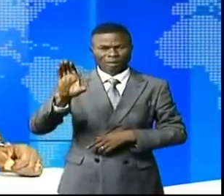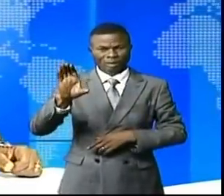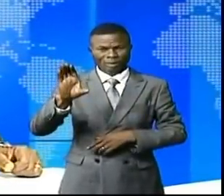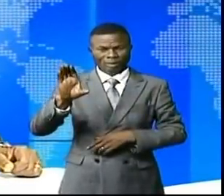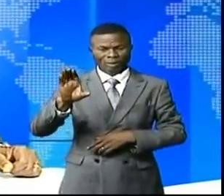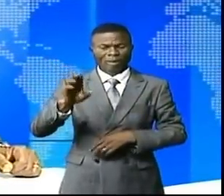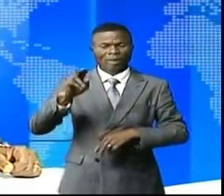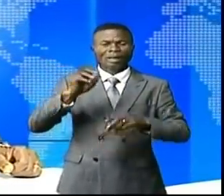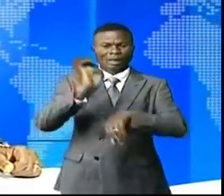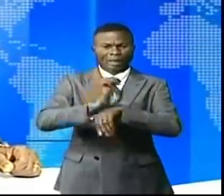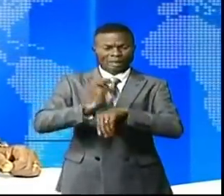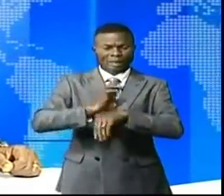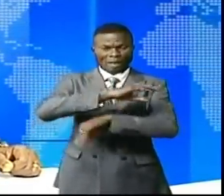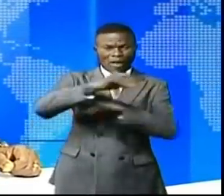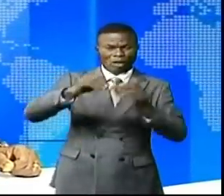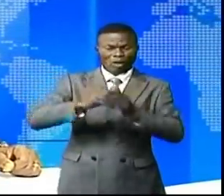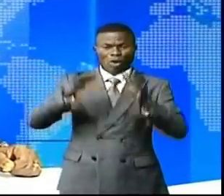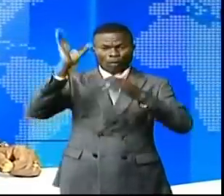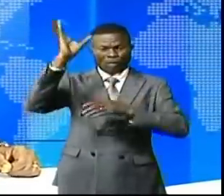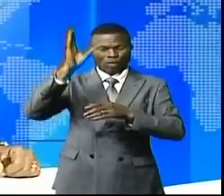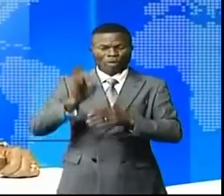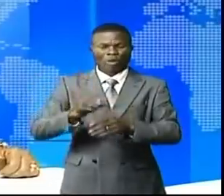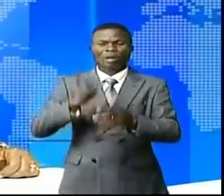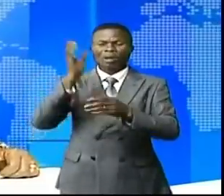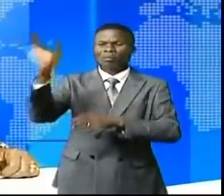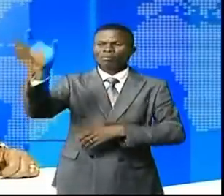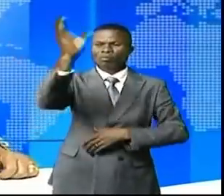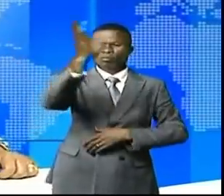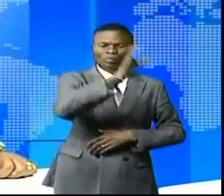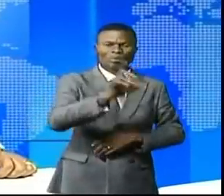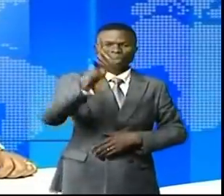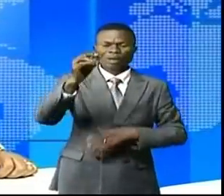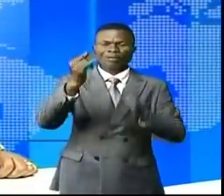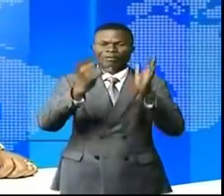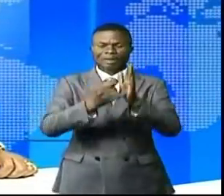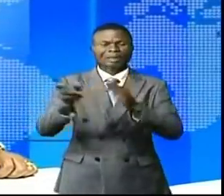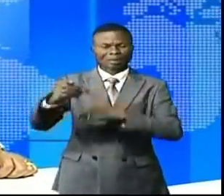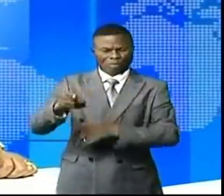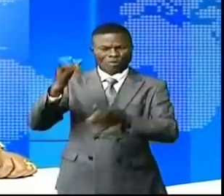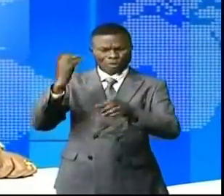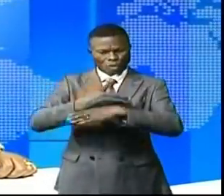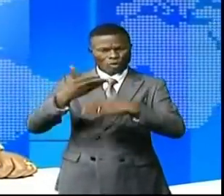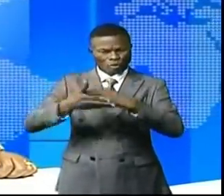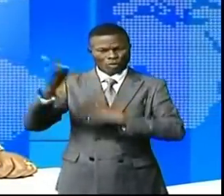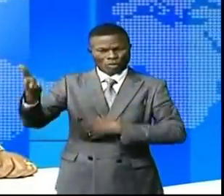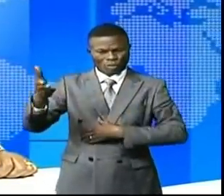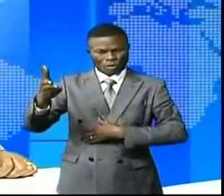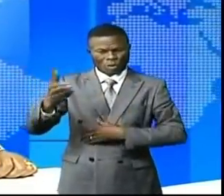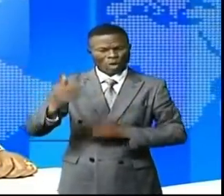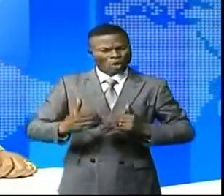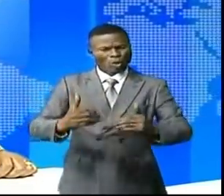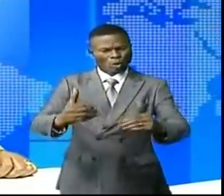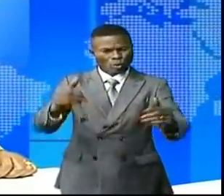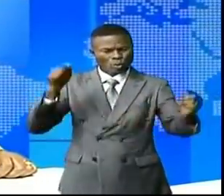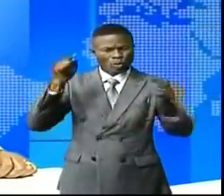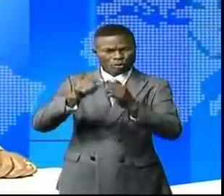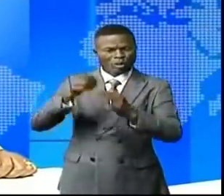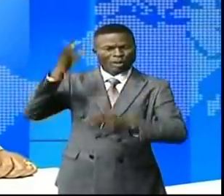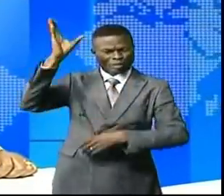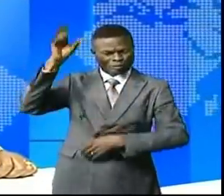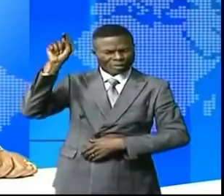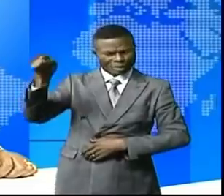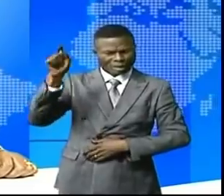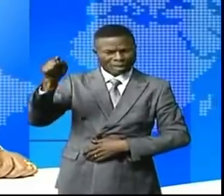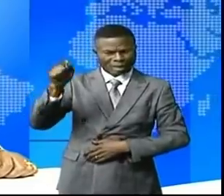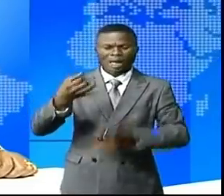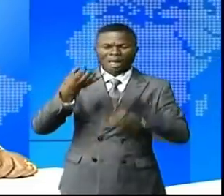milieu du village est très déployée dans les 26 provinces que compte le pays. Et d'ailleurs, le déploiement se poursuit même dans l'arrière-pays pour